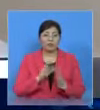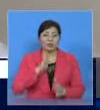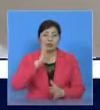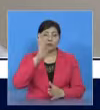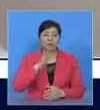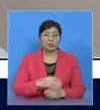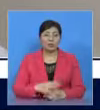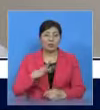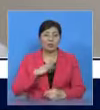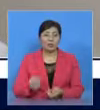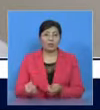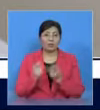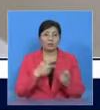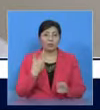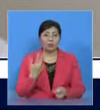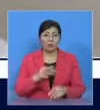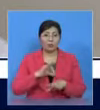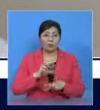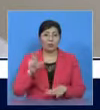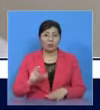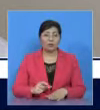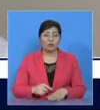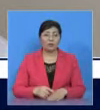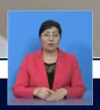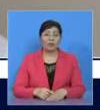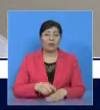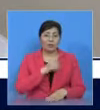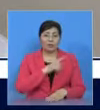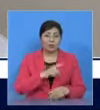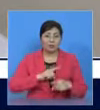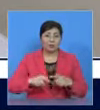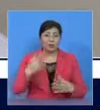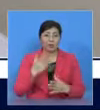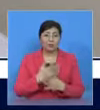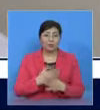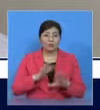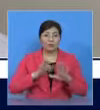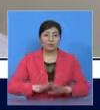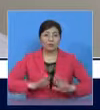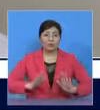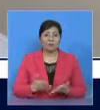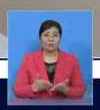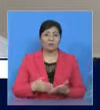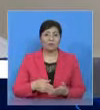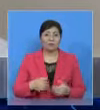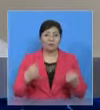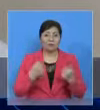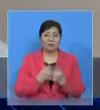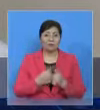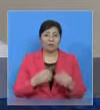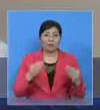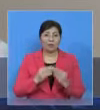утра были доставлены трое пациентов на скорой помощи с места происшествия ДТП в районе